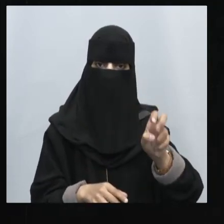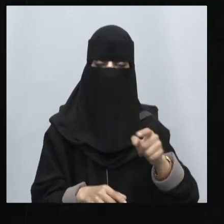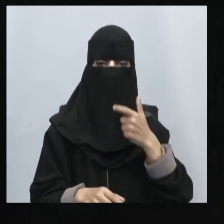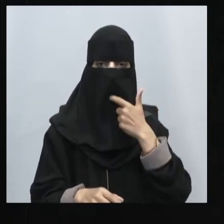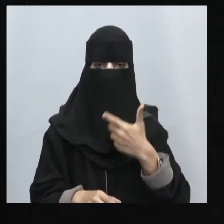بود